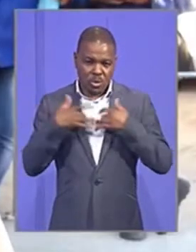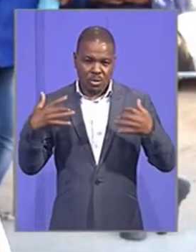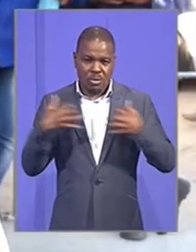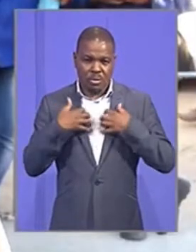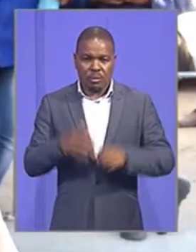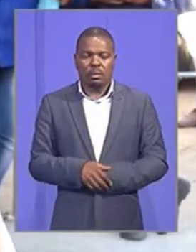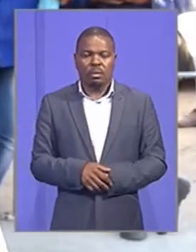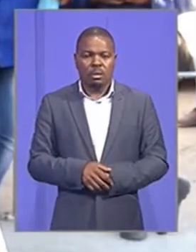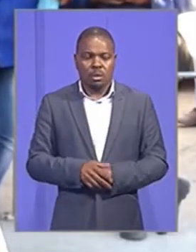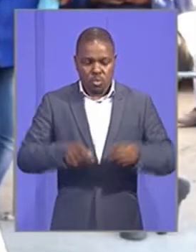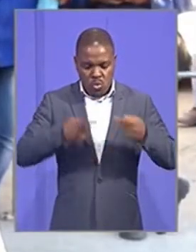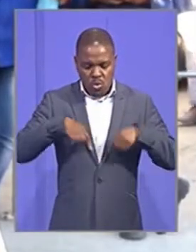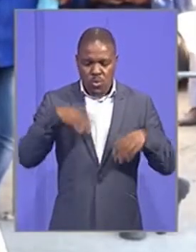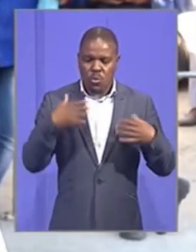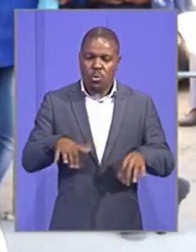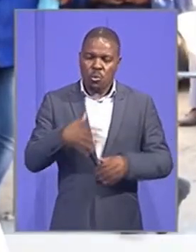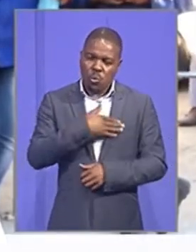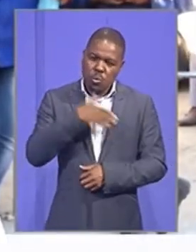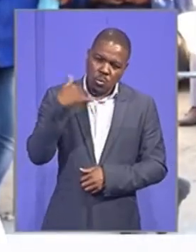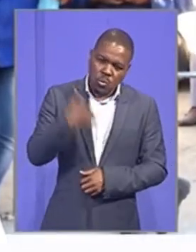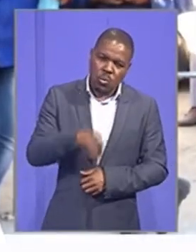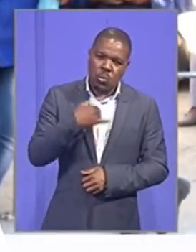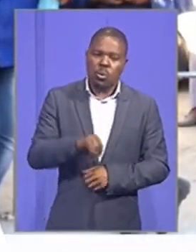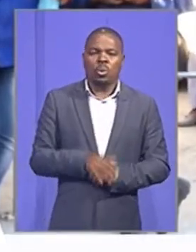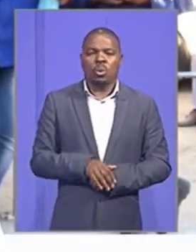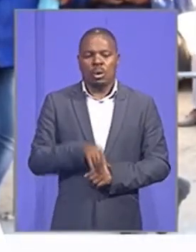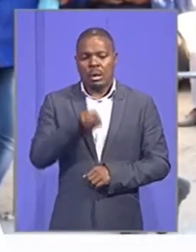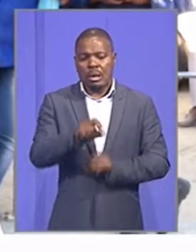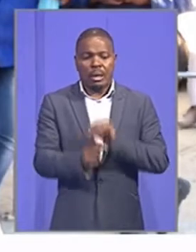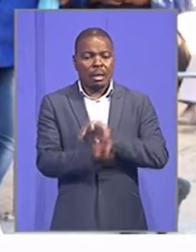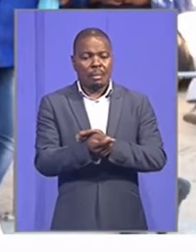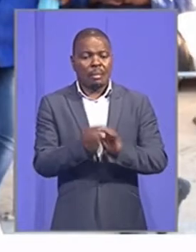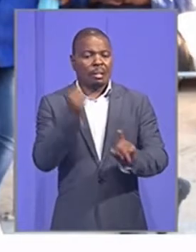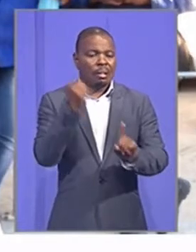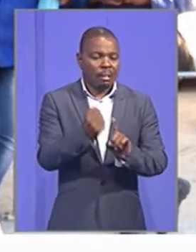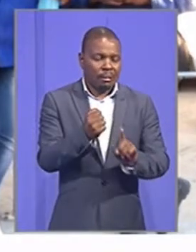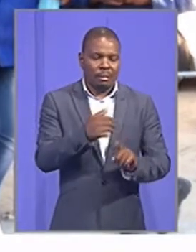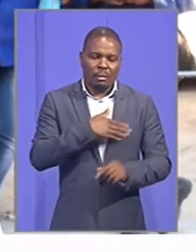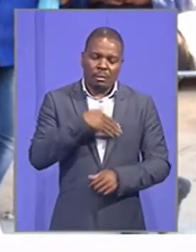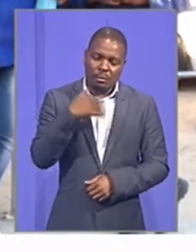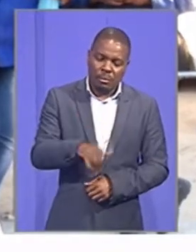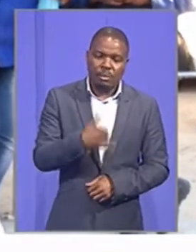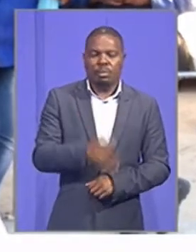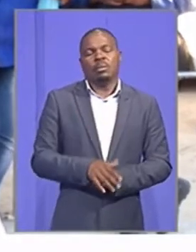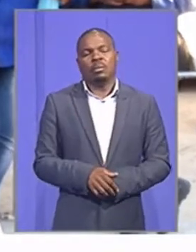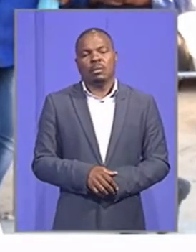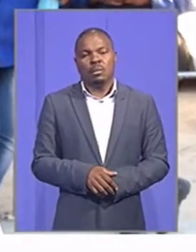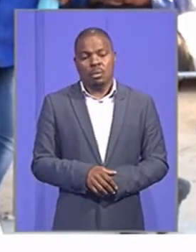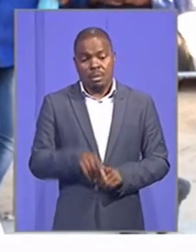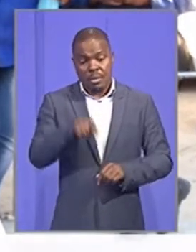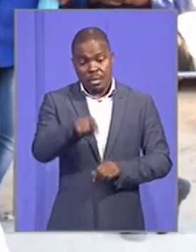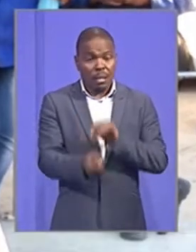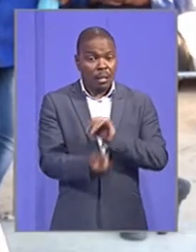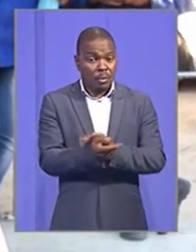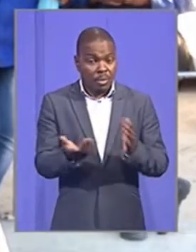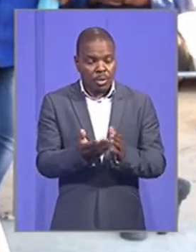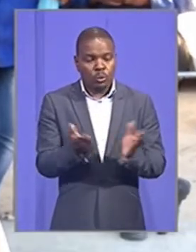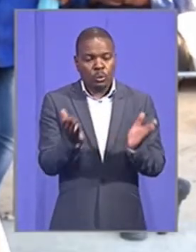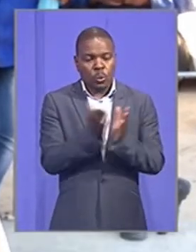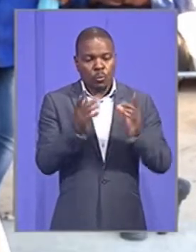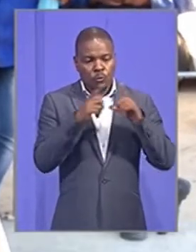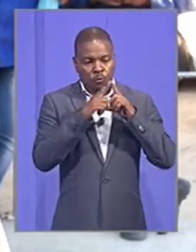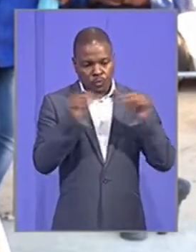Tlile bohloko haholo re le sekolo ka ntho e etsaetseng. Ntho e etsaetse ha sekolo se ne se